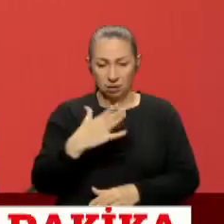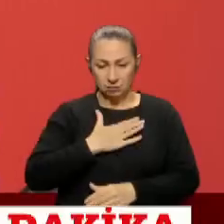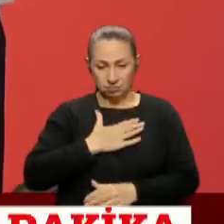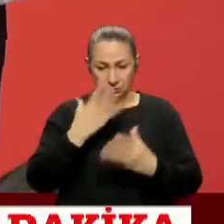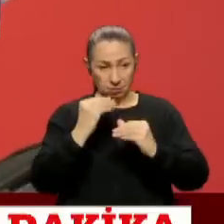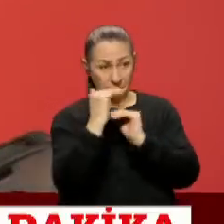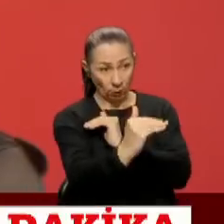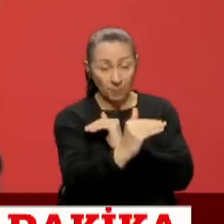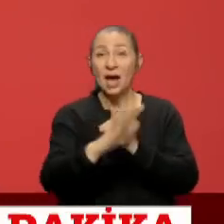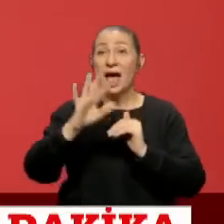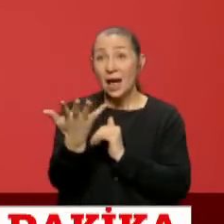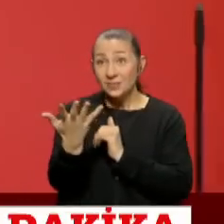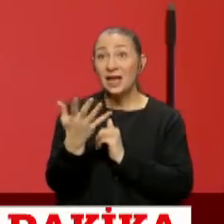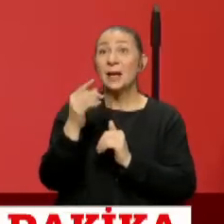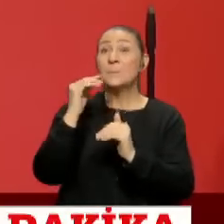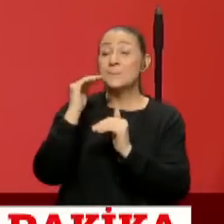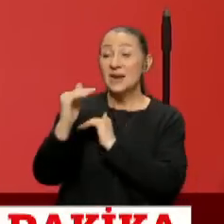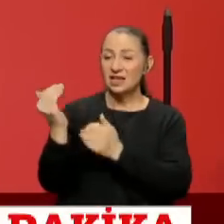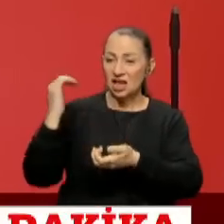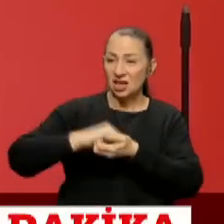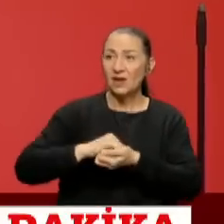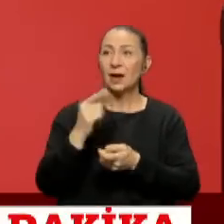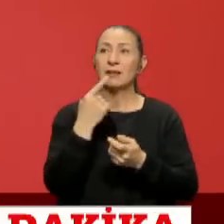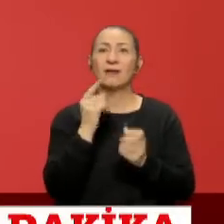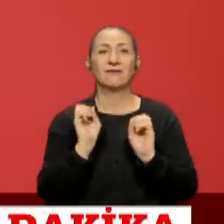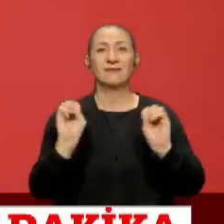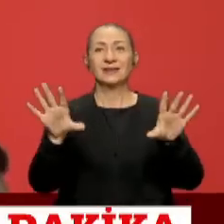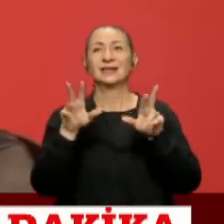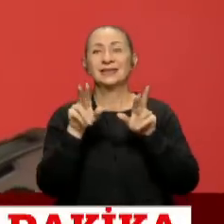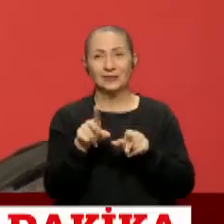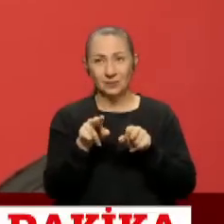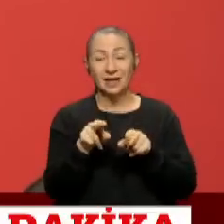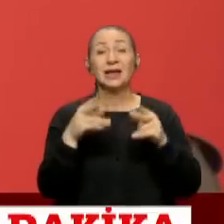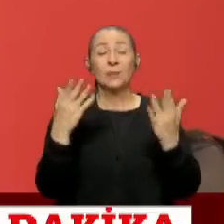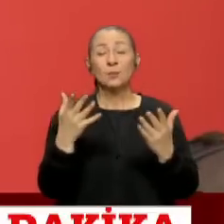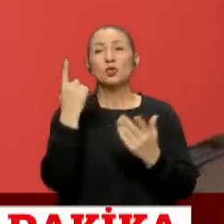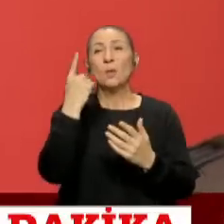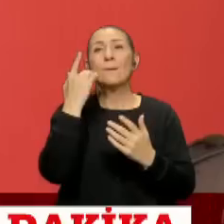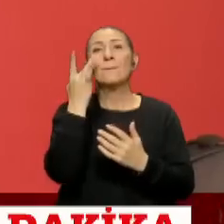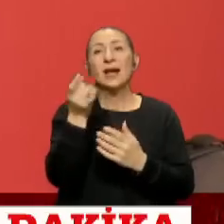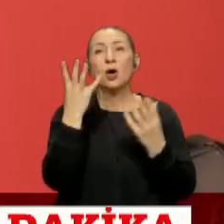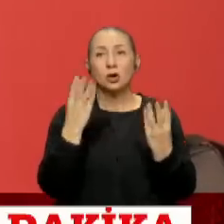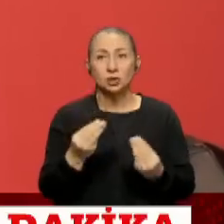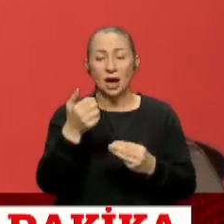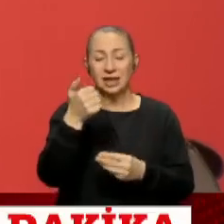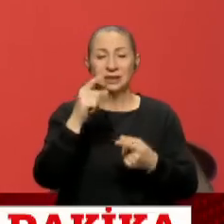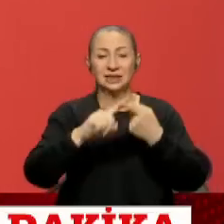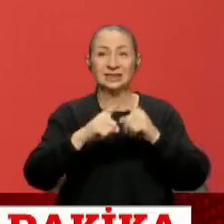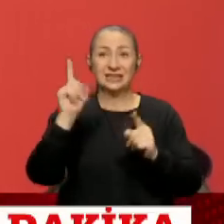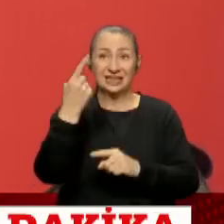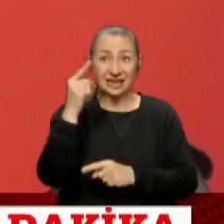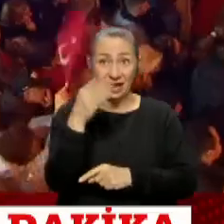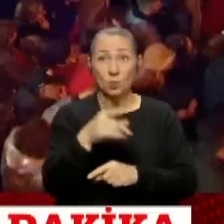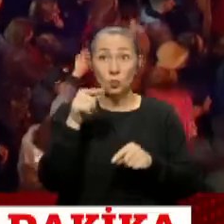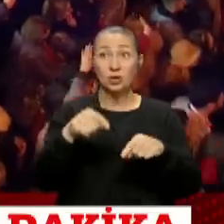bulunan millete hem de Millet İttifakı'na bir gönderme aslında. Dün belli olmuştu zaten. 6 siyasi